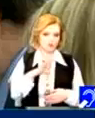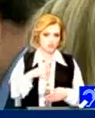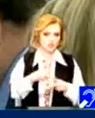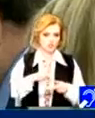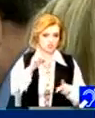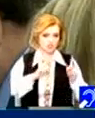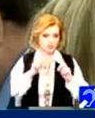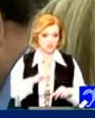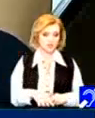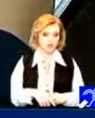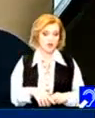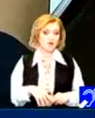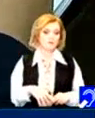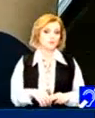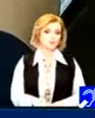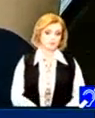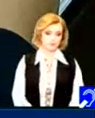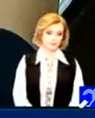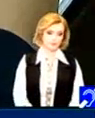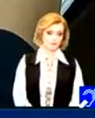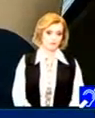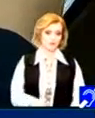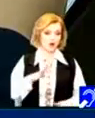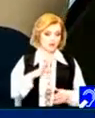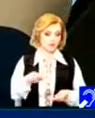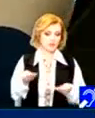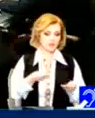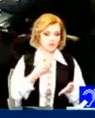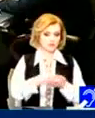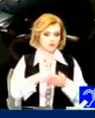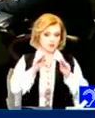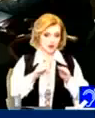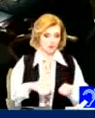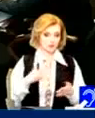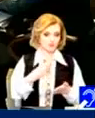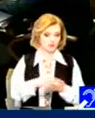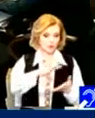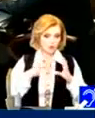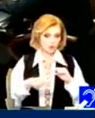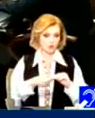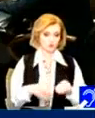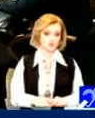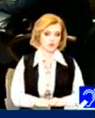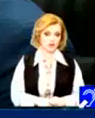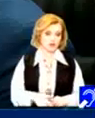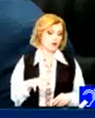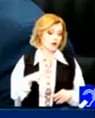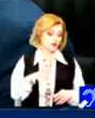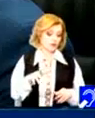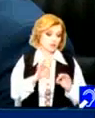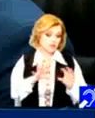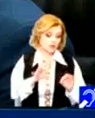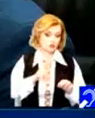autoritățile responsabile, ei și-au prezentat propriile rapoarte. Au scos la iveală cazuri concrete în care legea este pur și simplu călcată